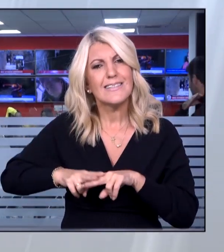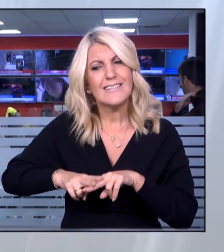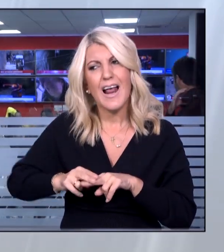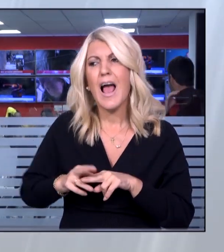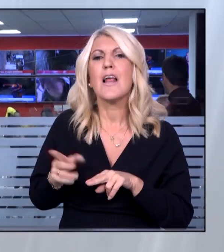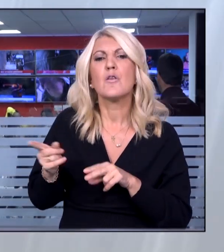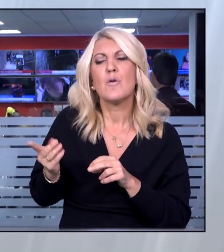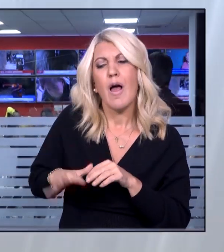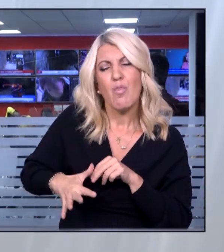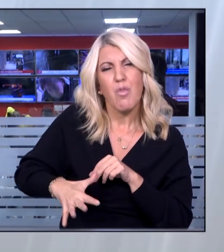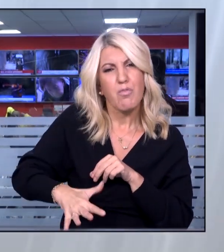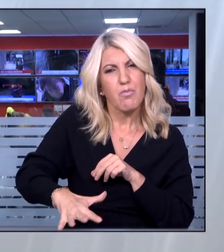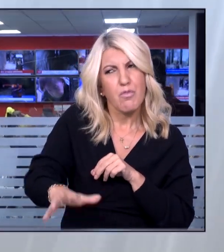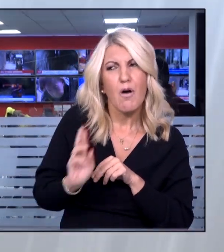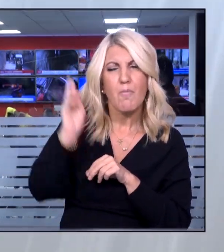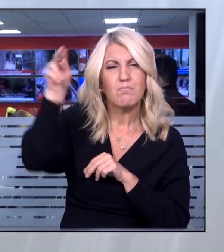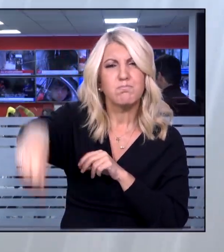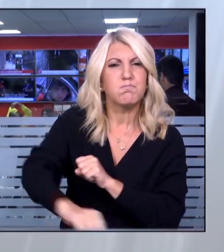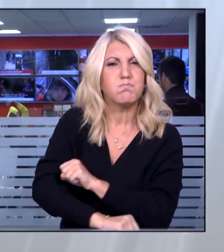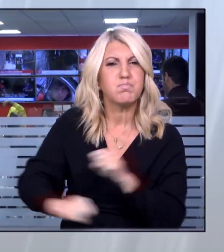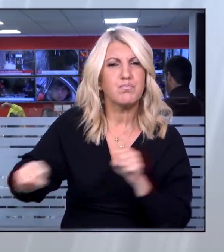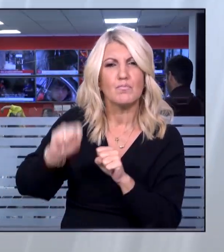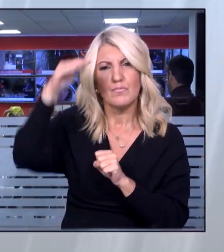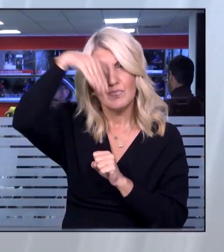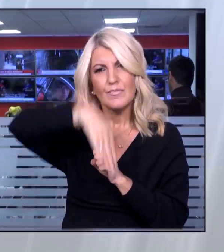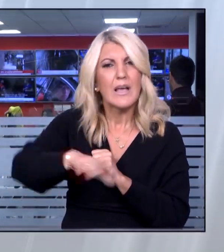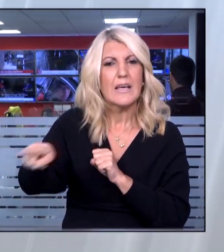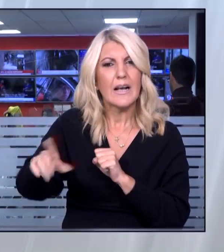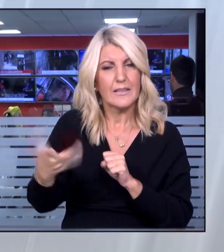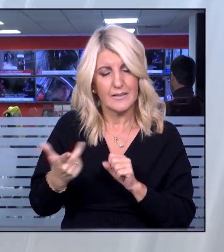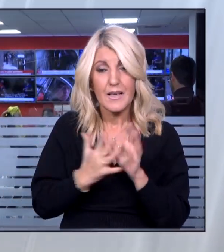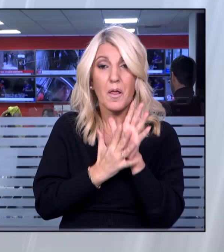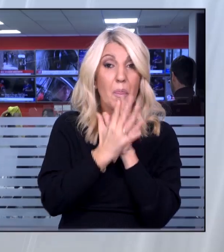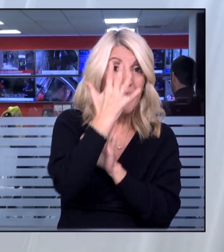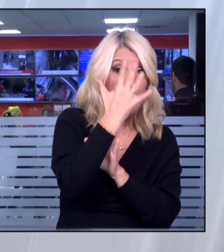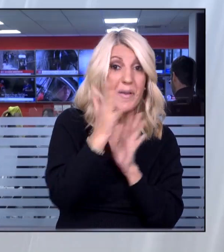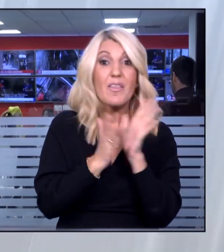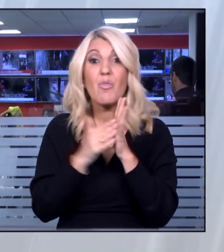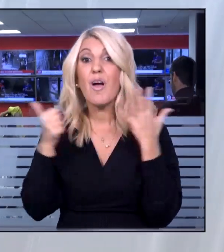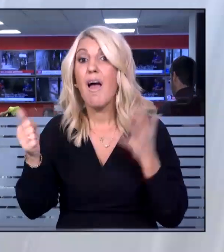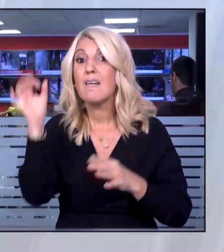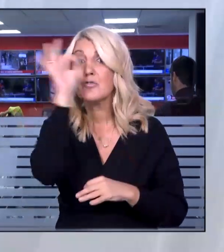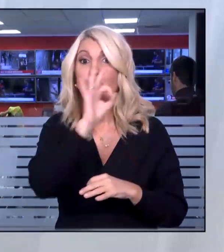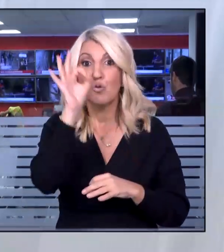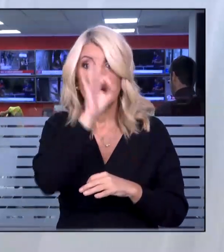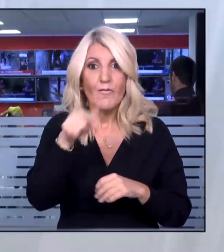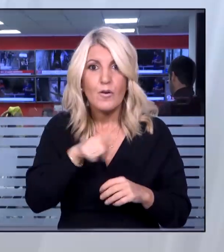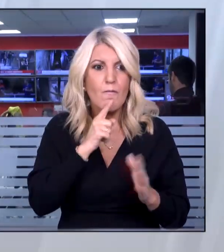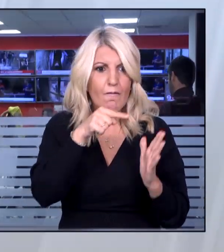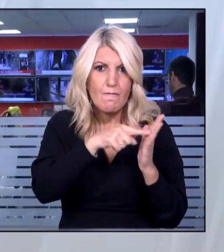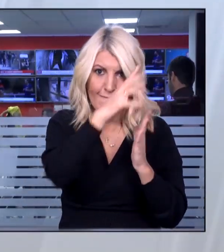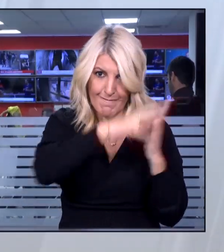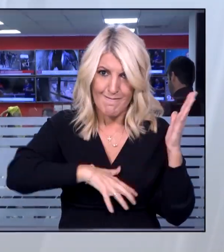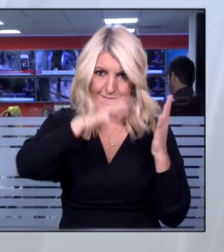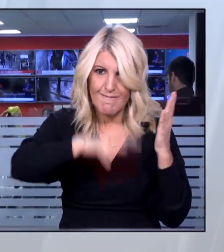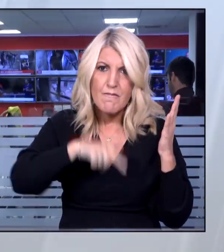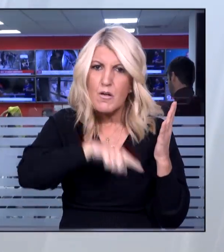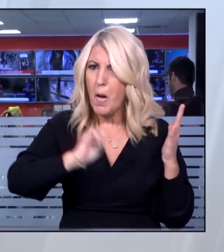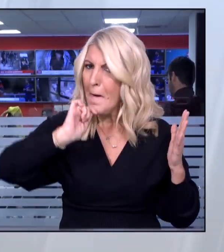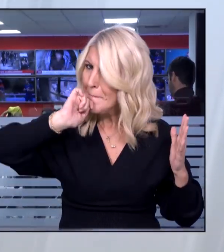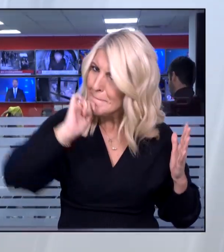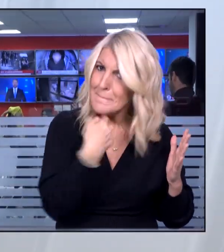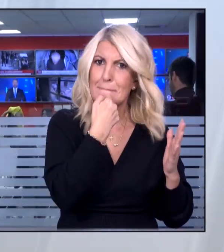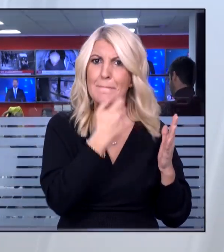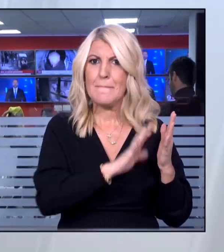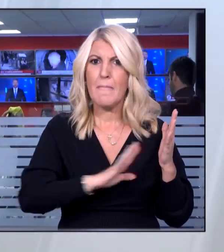πρώτη ιστοσελίδα Άξιος. Τα έγγραφα με ημερομηνίες 15 και 16 Οκτωβρίου άρχισαν να κυκλοφορούν σε σελίδα στο Instagram, την οποία